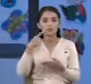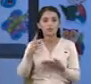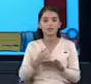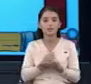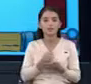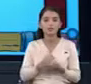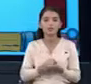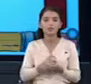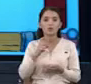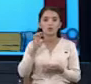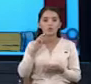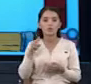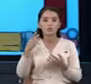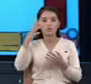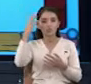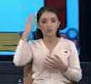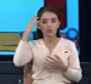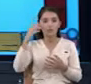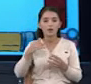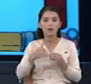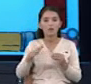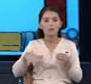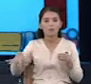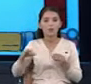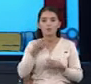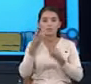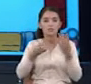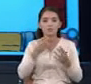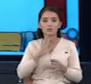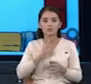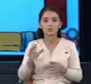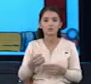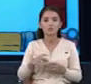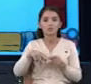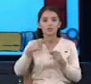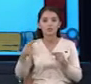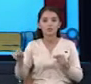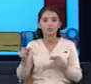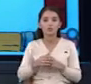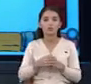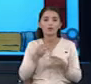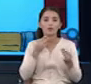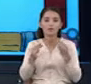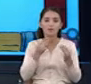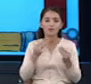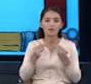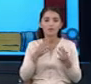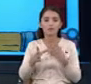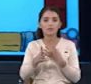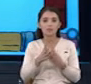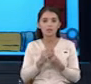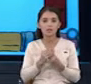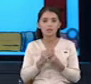загадку. Хоть не шляпа, а с полями, не цветок, а с корешком,